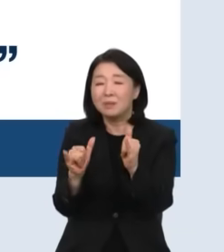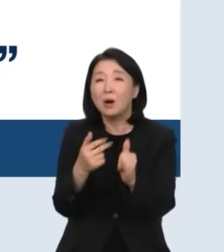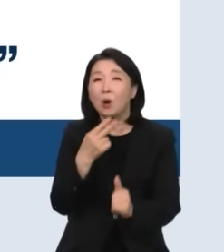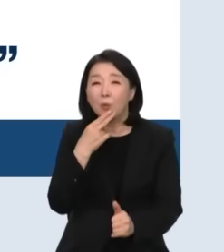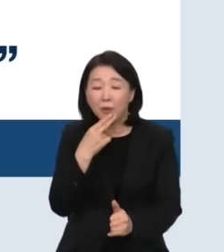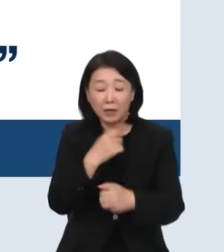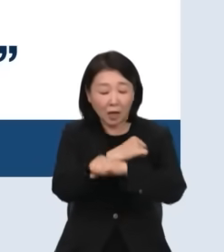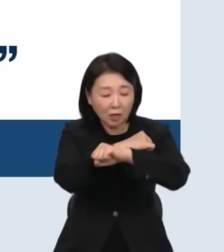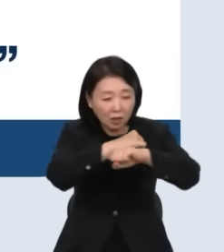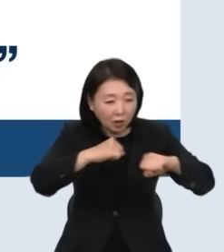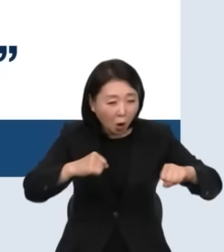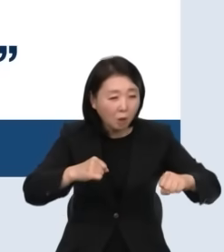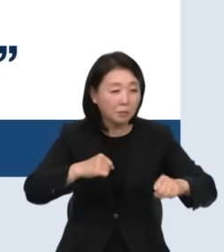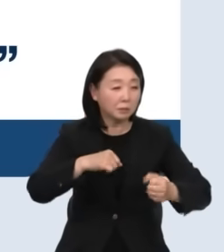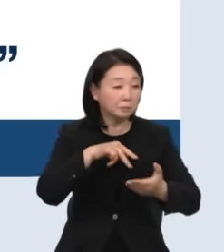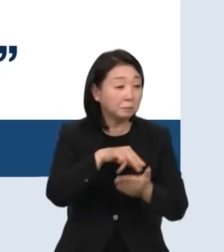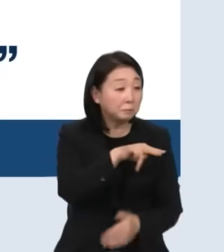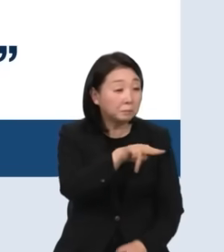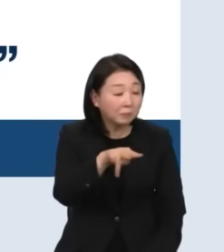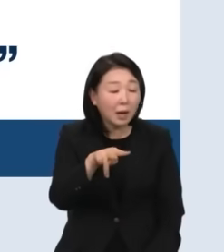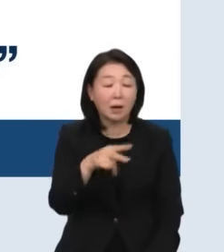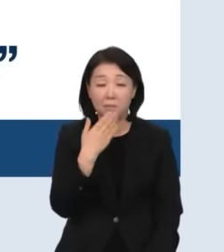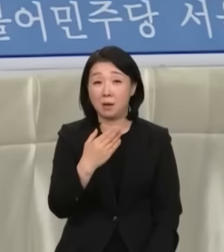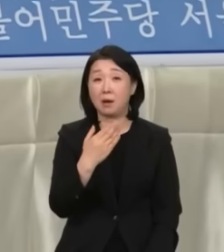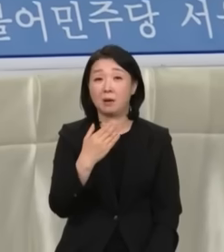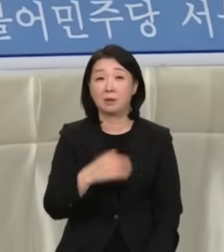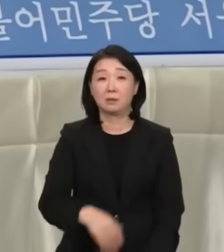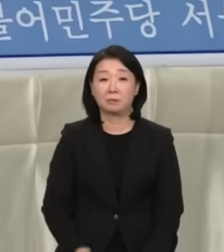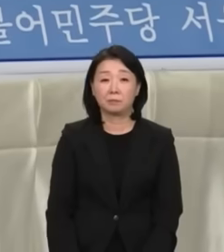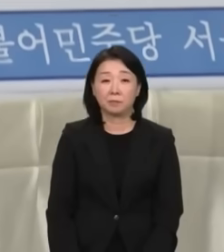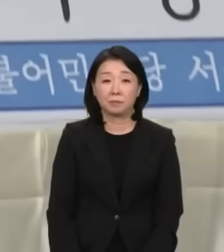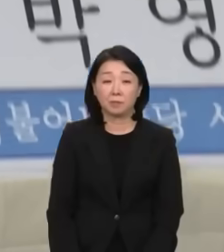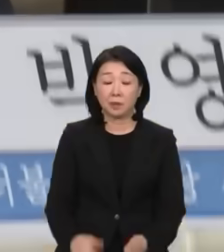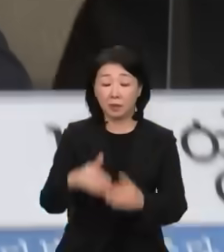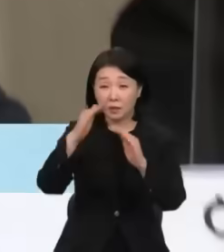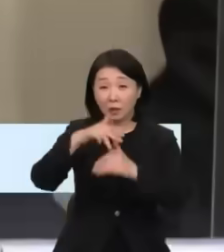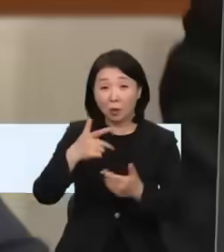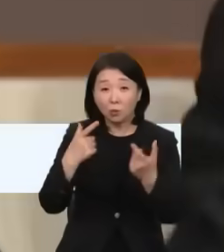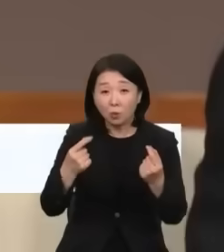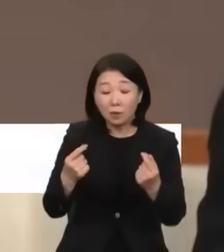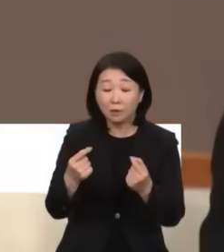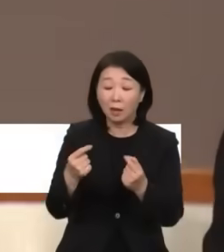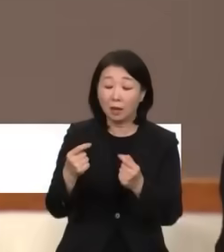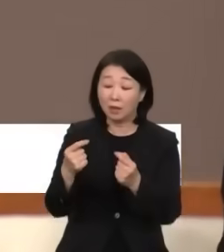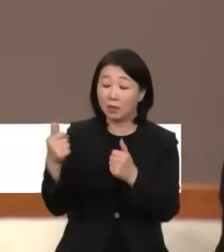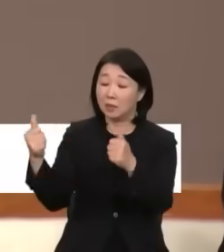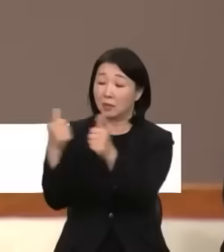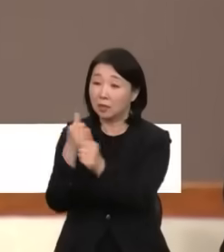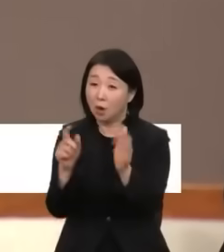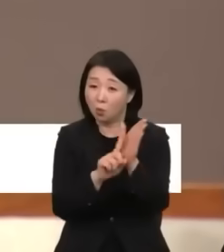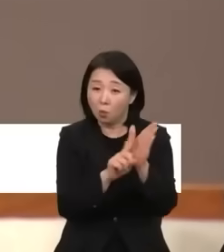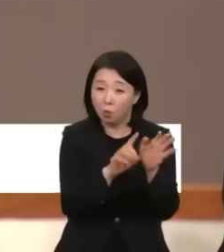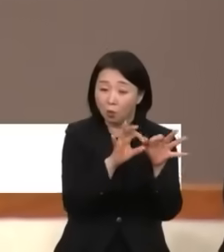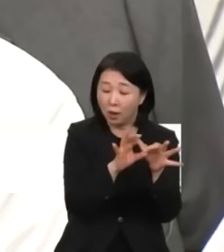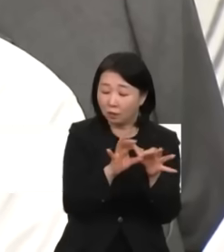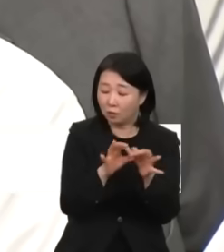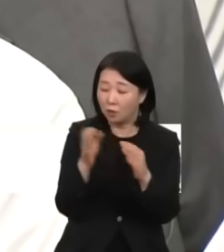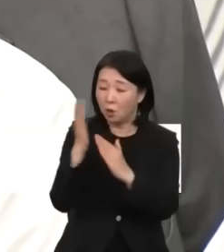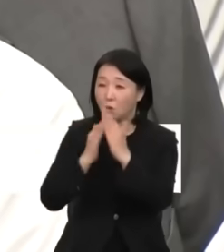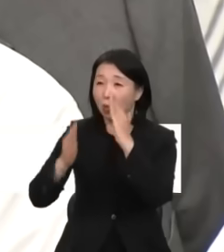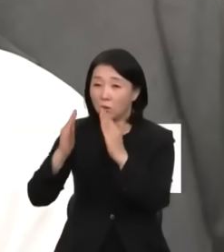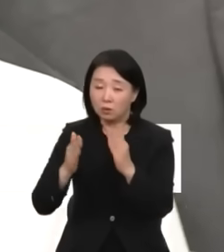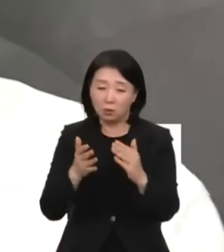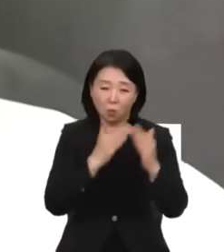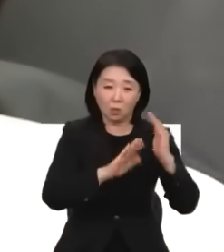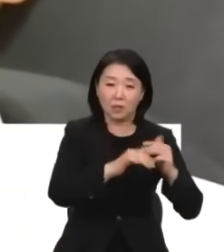진폭에서 살피는 건 맞다며 가능성을 열어뒀습니다. 같은 사안을 두고 인사 공보를 맡은 공식 라인과 비공식